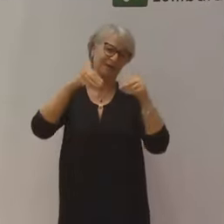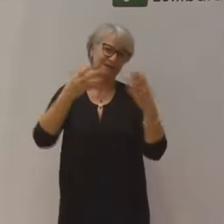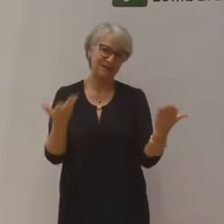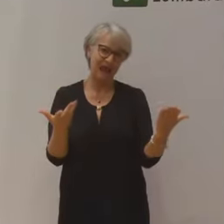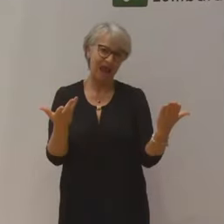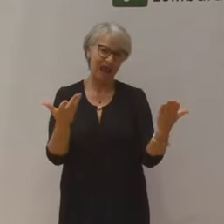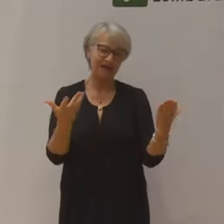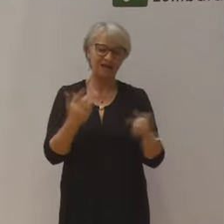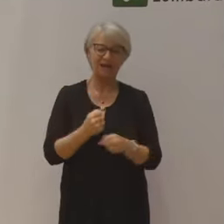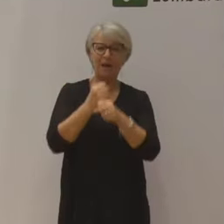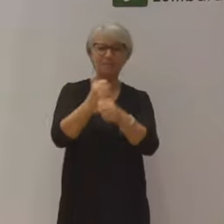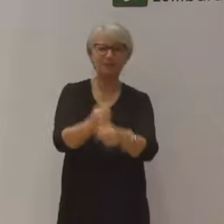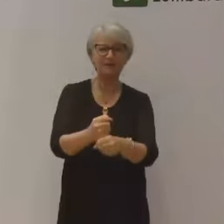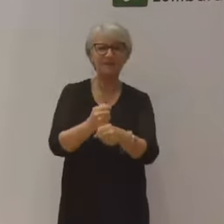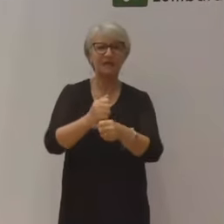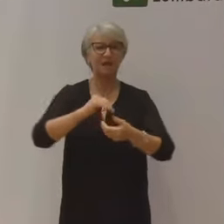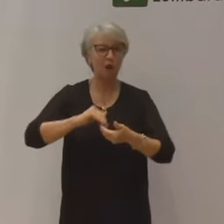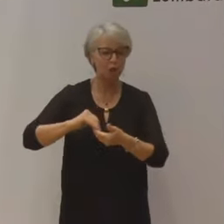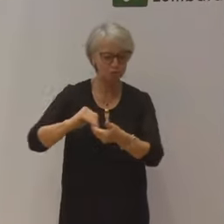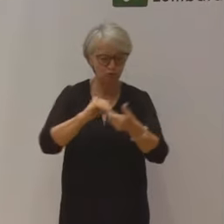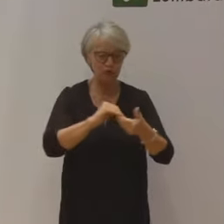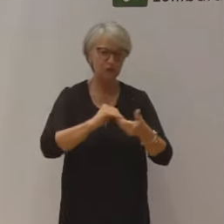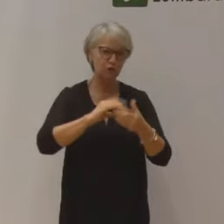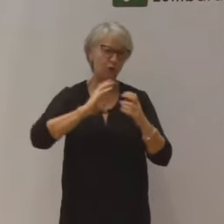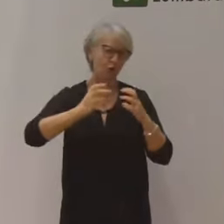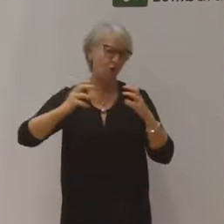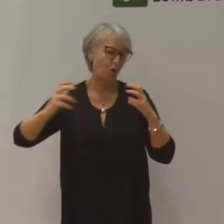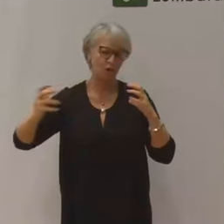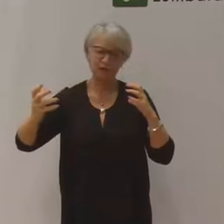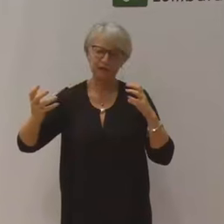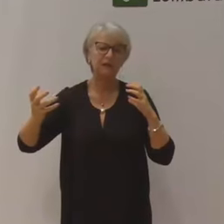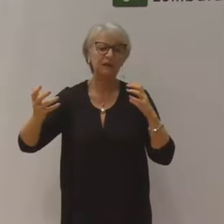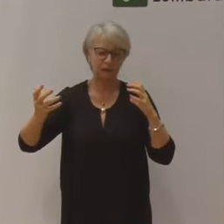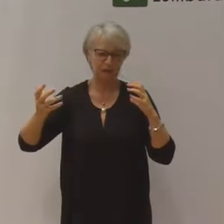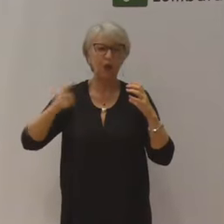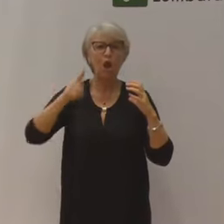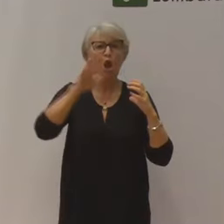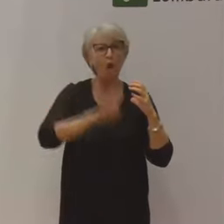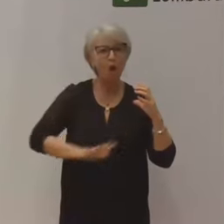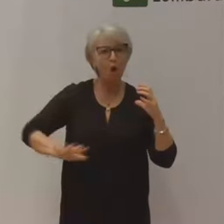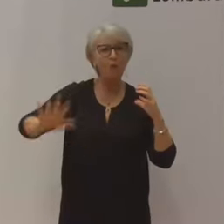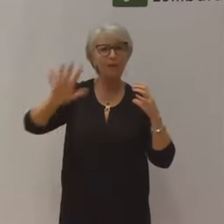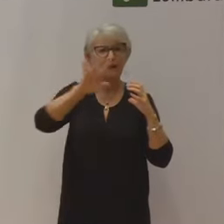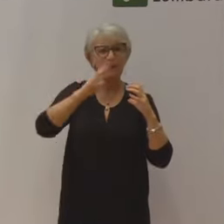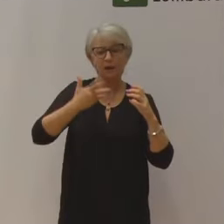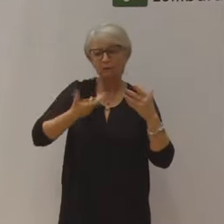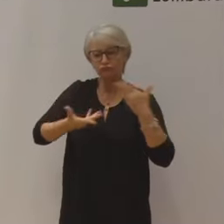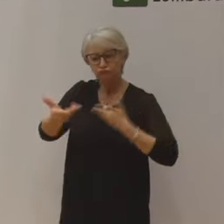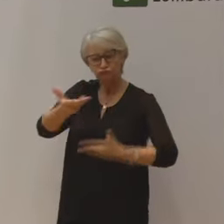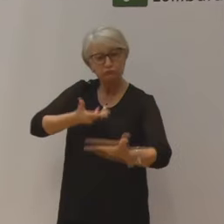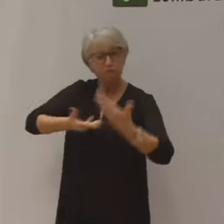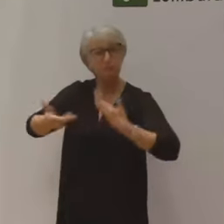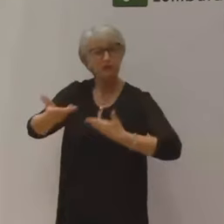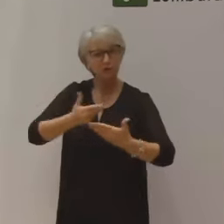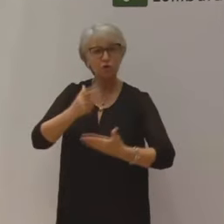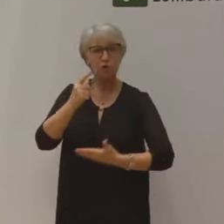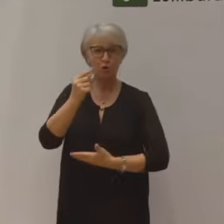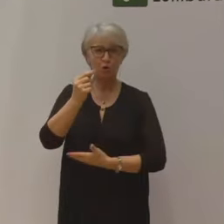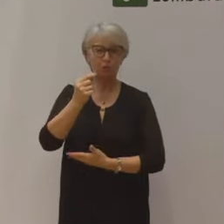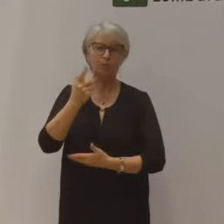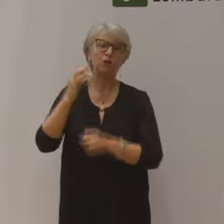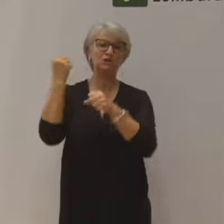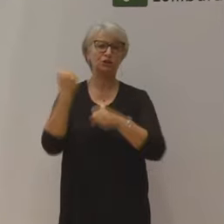rappresentanti delle varie associazioni, in Lombardia interagiscono a